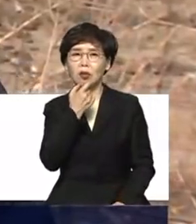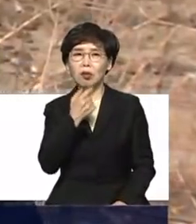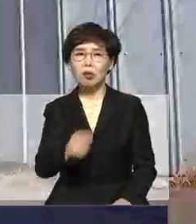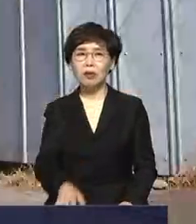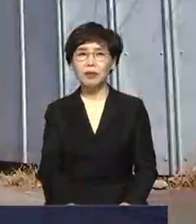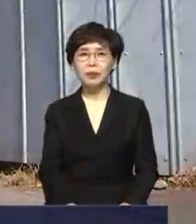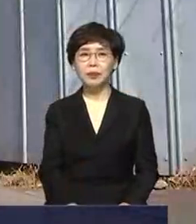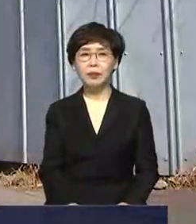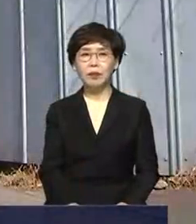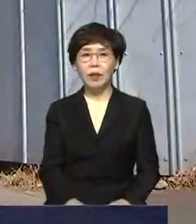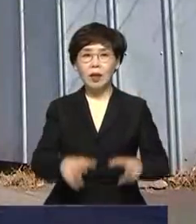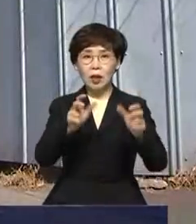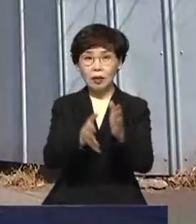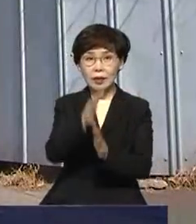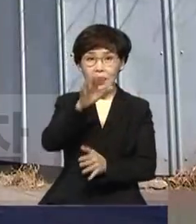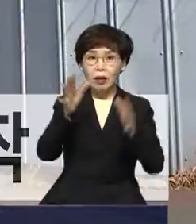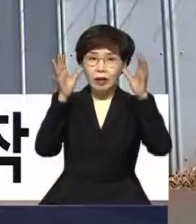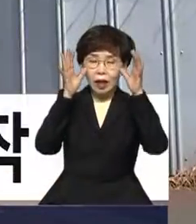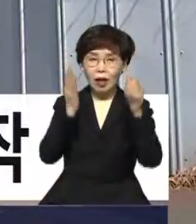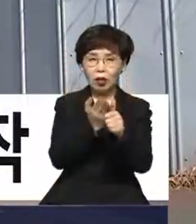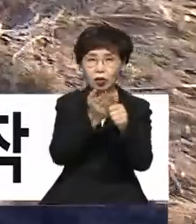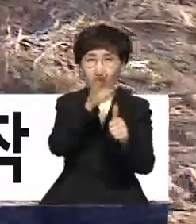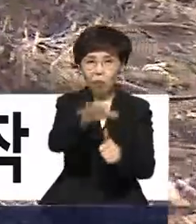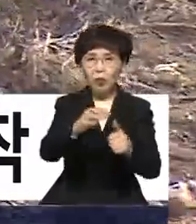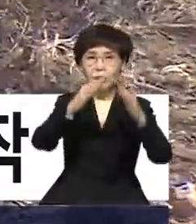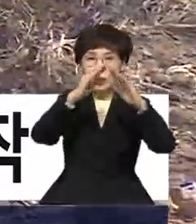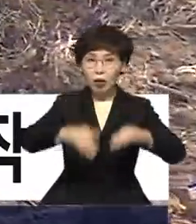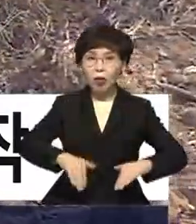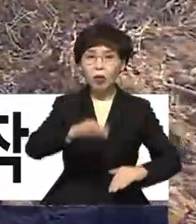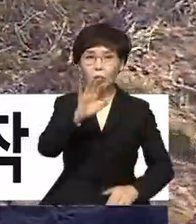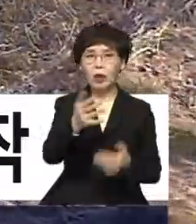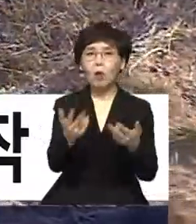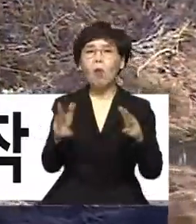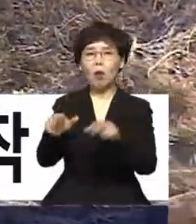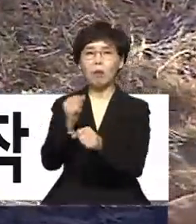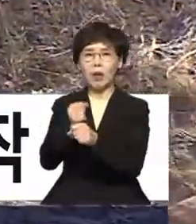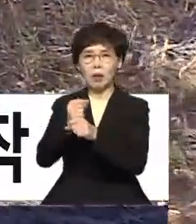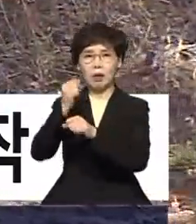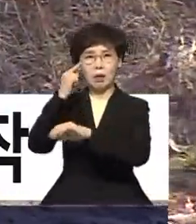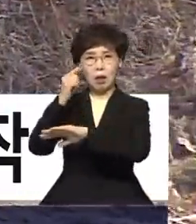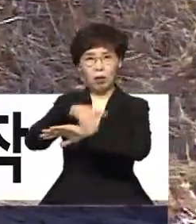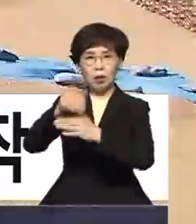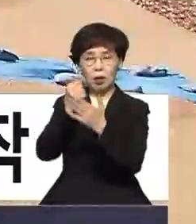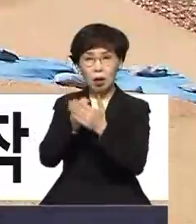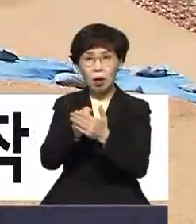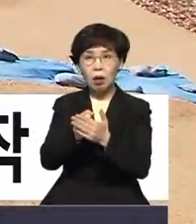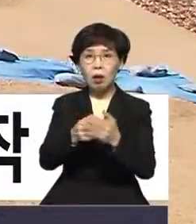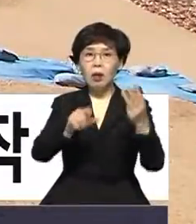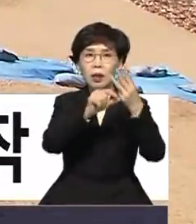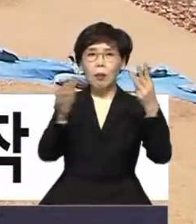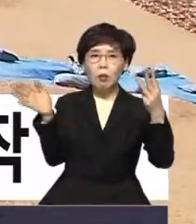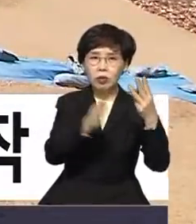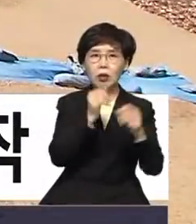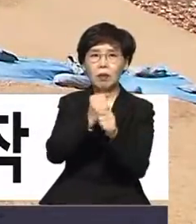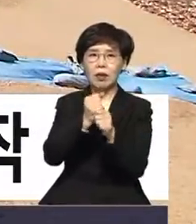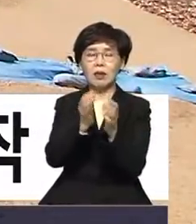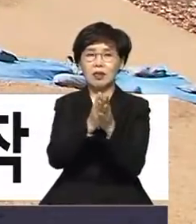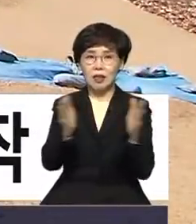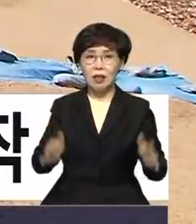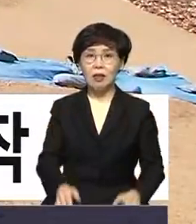다녔지. 성남시는 개 사육장이 철거된 자리에 공원을 조성하기로 하고 이달 초부터 공사에